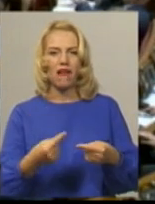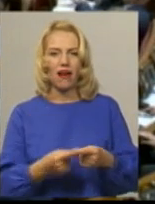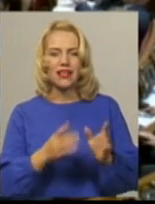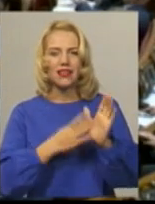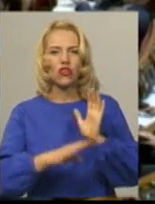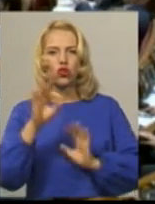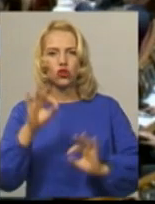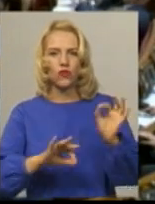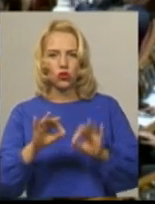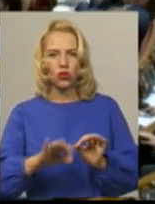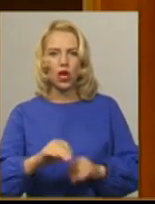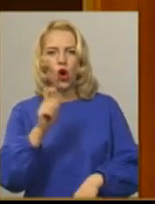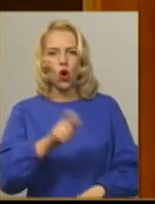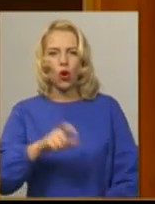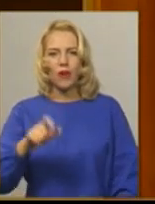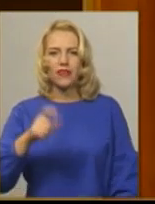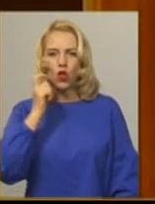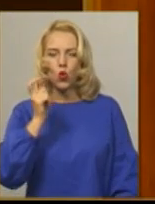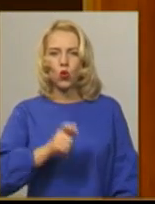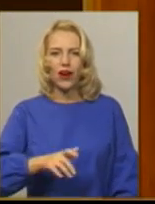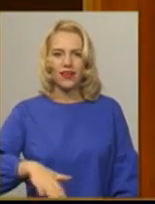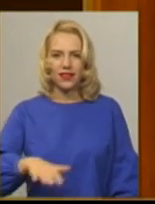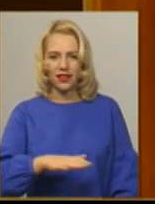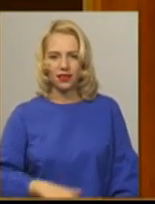90% громадян України.